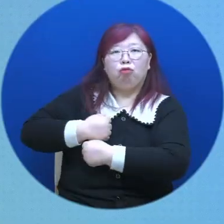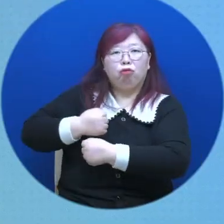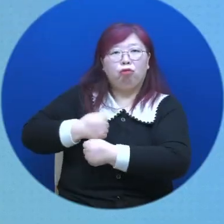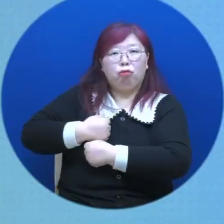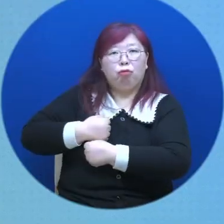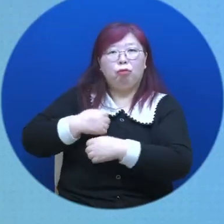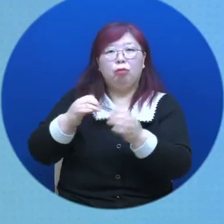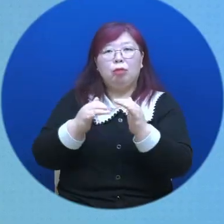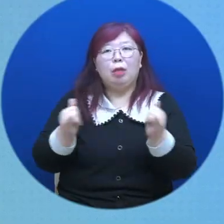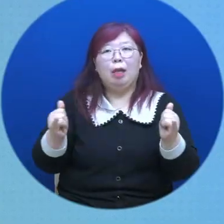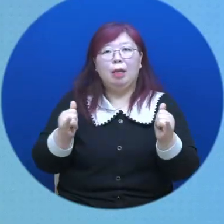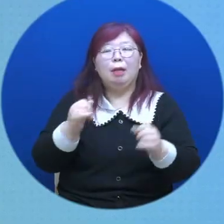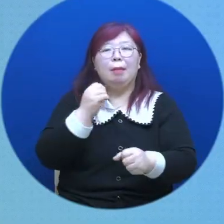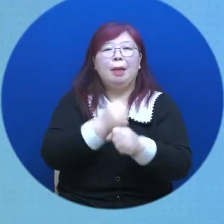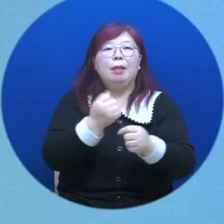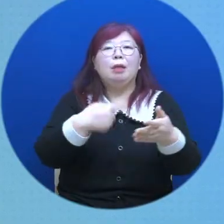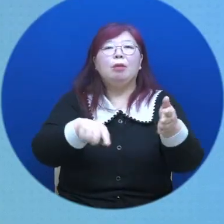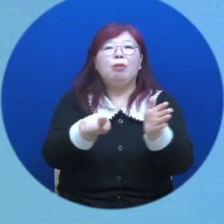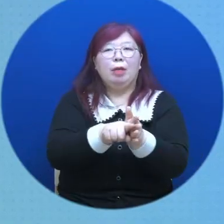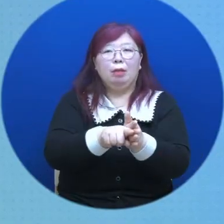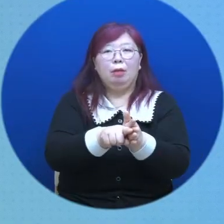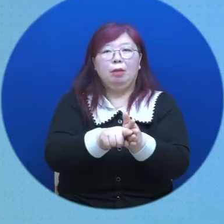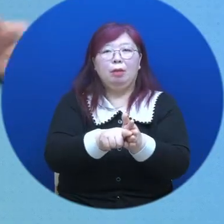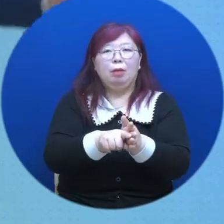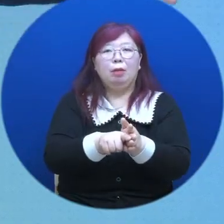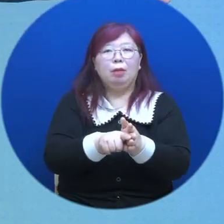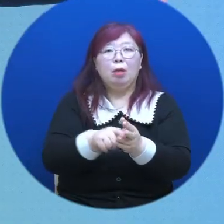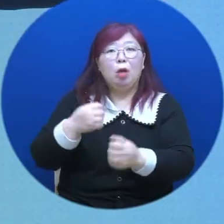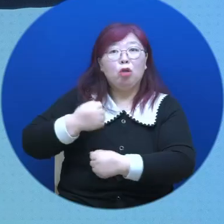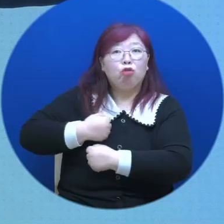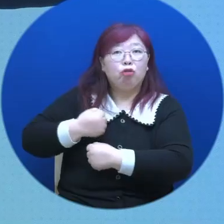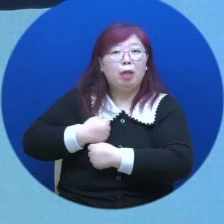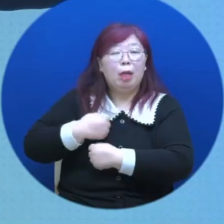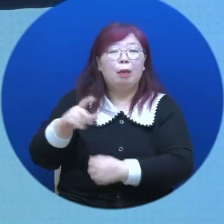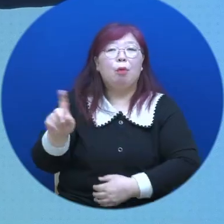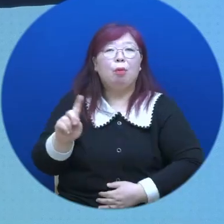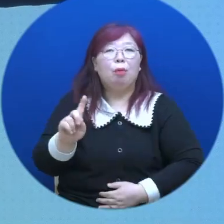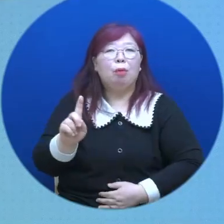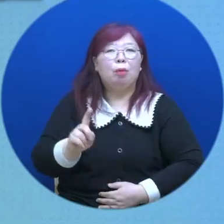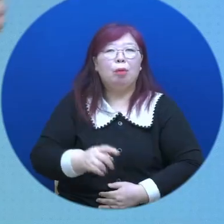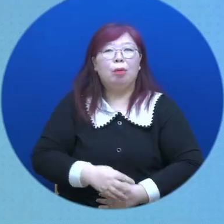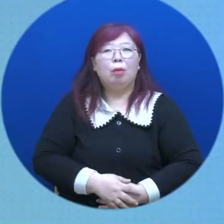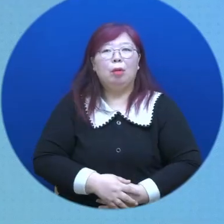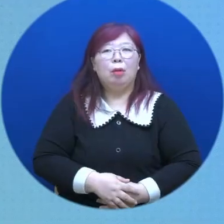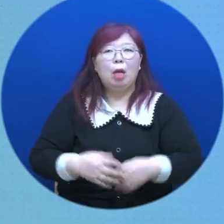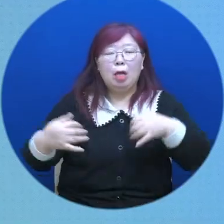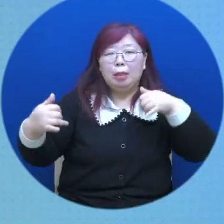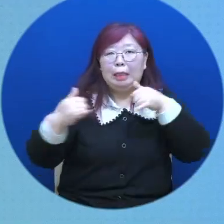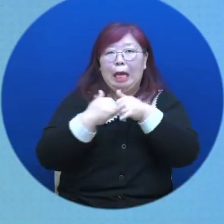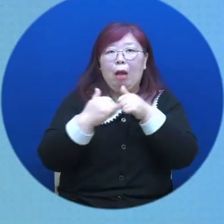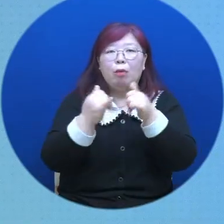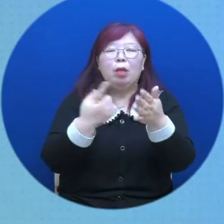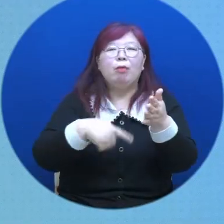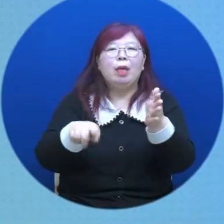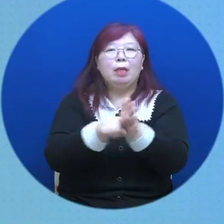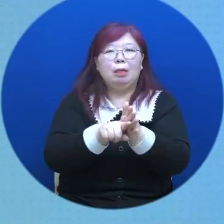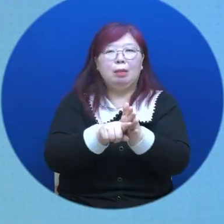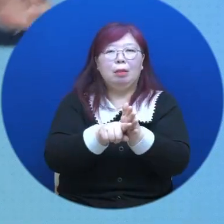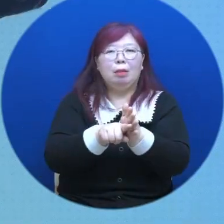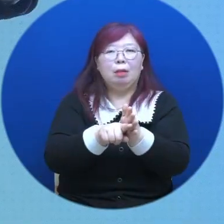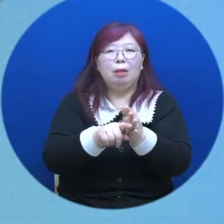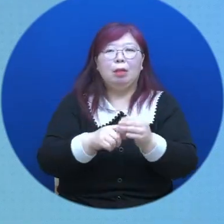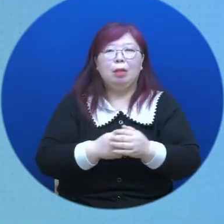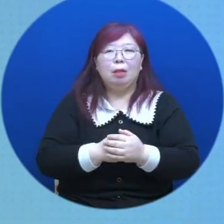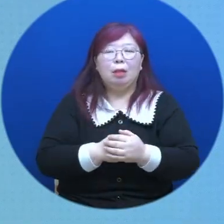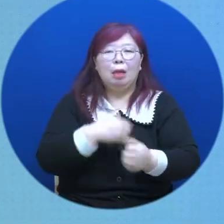군대를 삼으려고 한다라고 말을 해요. 군대는 무엇입니까? 전투 요원을 말하는 거죠.